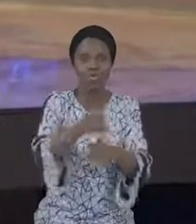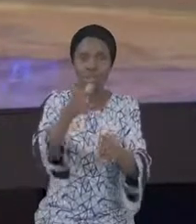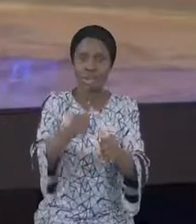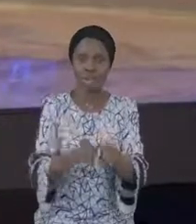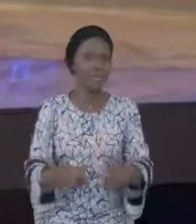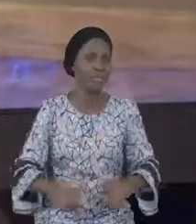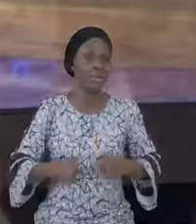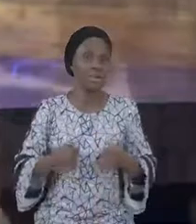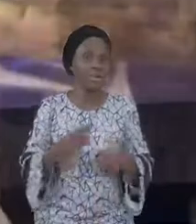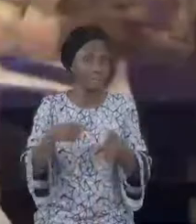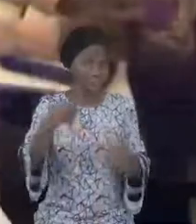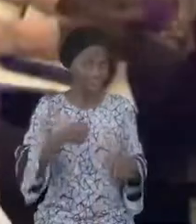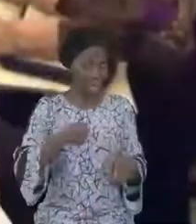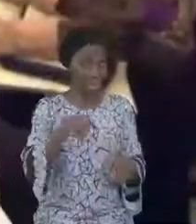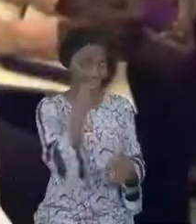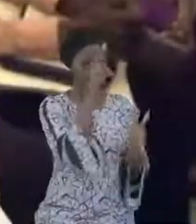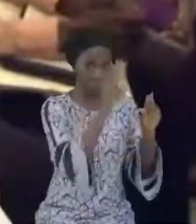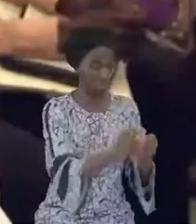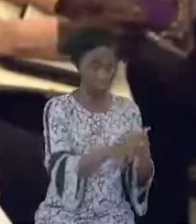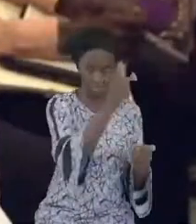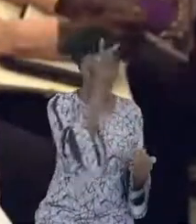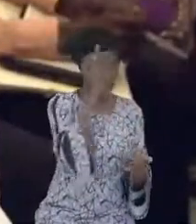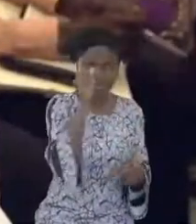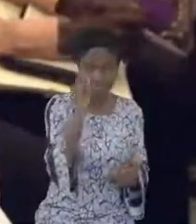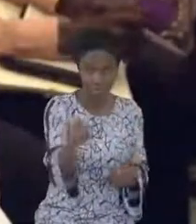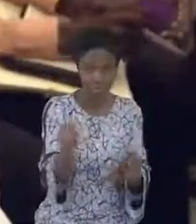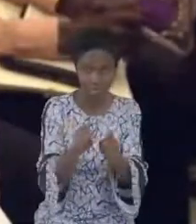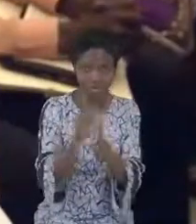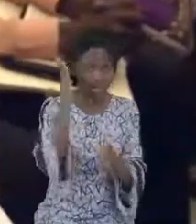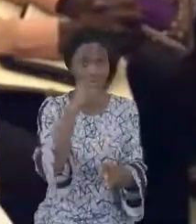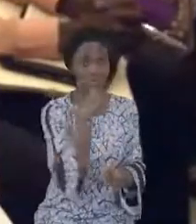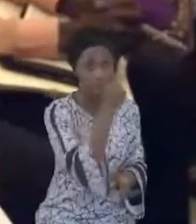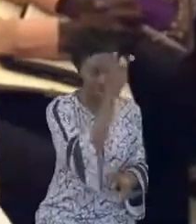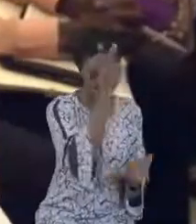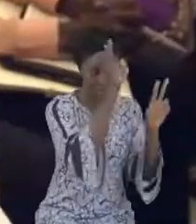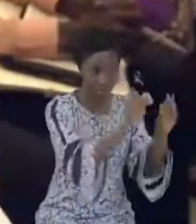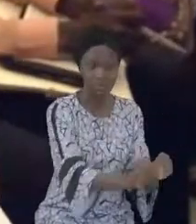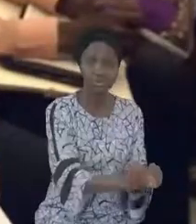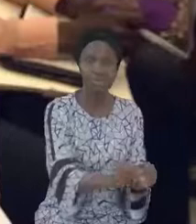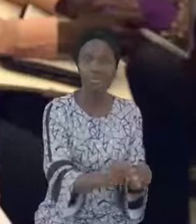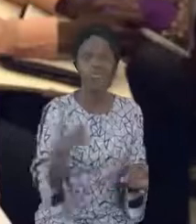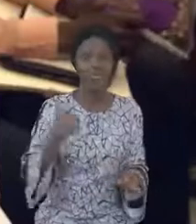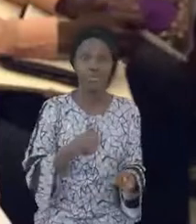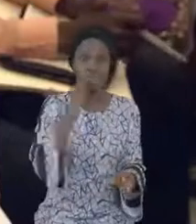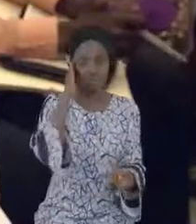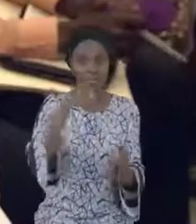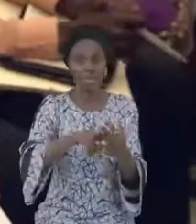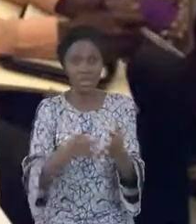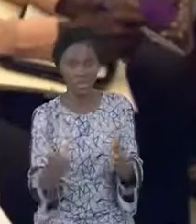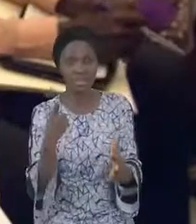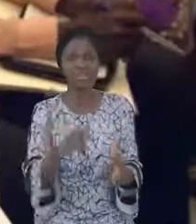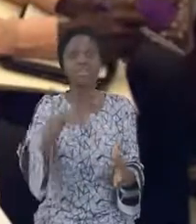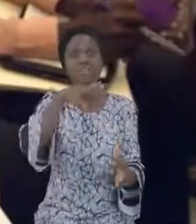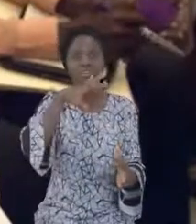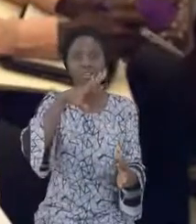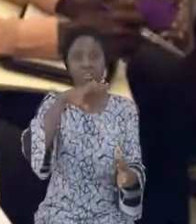sur nous à tout moment. Je dis non, tu dis non. Je dis vous allez dire non. Nous allons échapper,